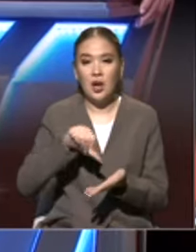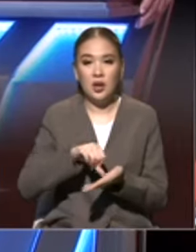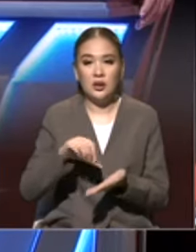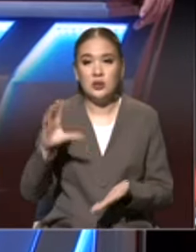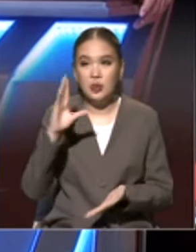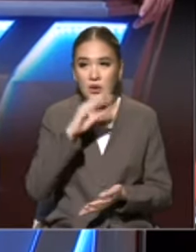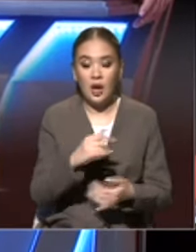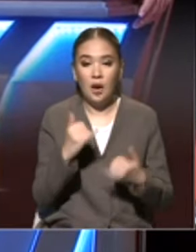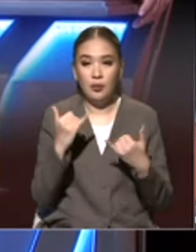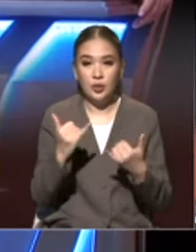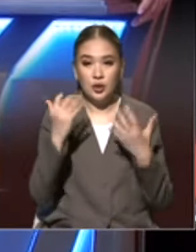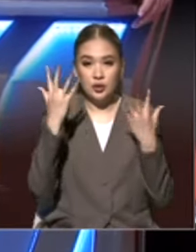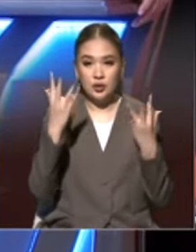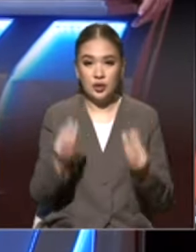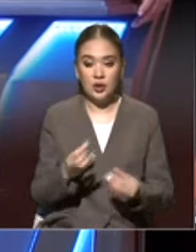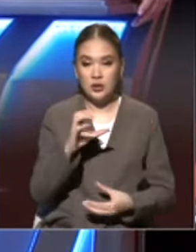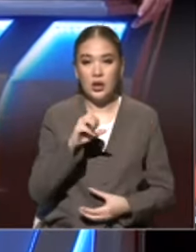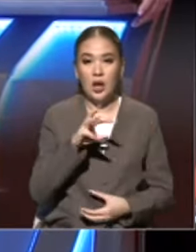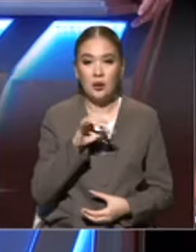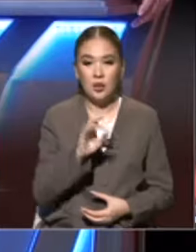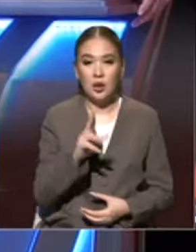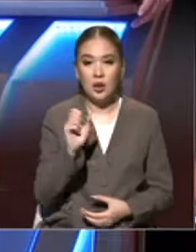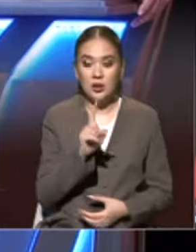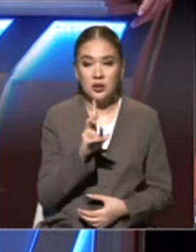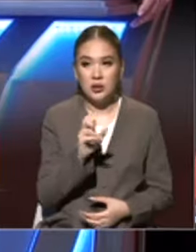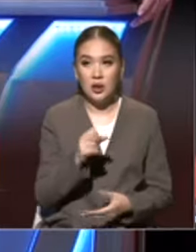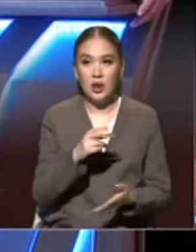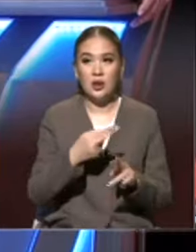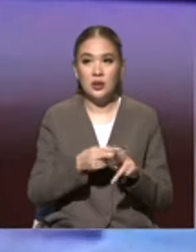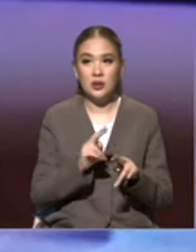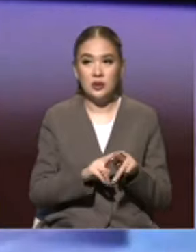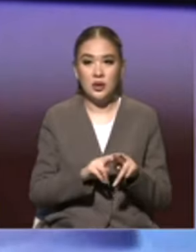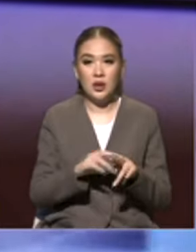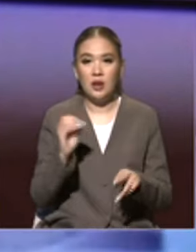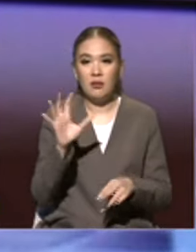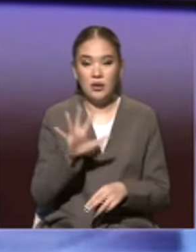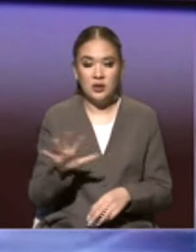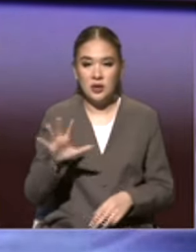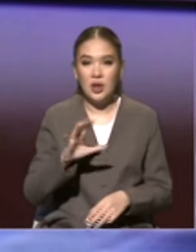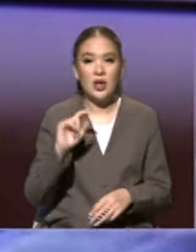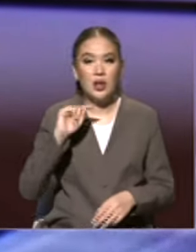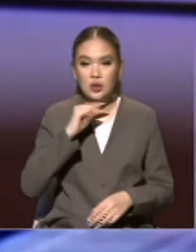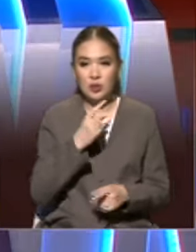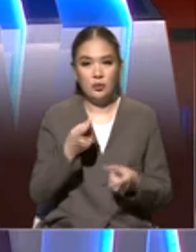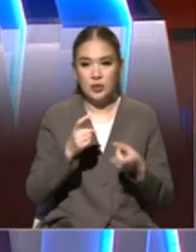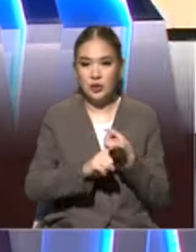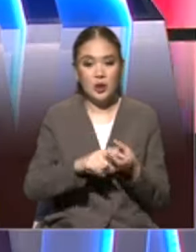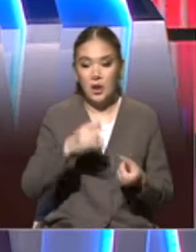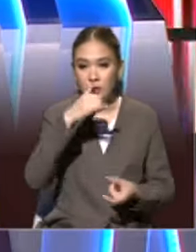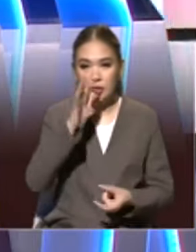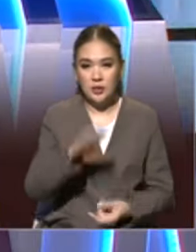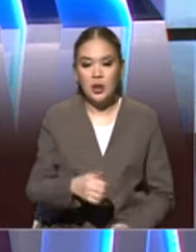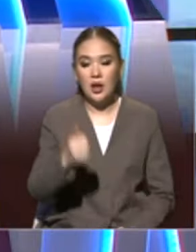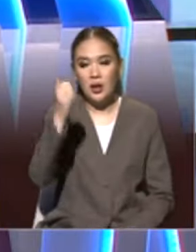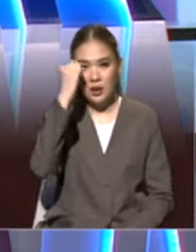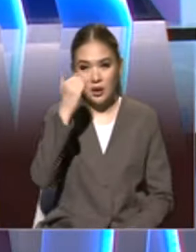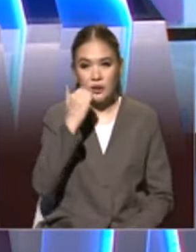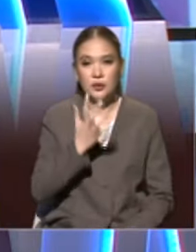Ал бүгінгі таңда Самұрық-қазынаның сатып алуларына еуразиялық экономикалық заңнамасы әсер ете алмайды. Рахмет, қымбат